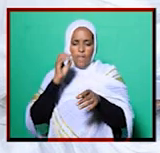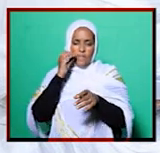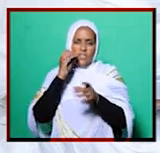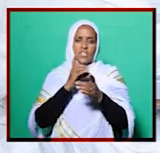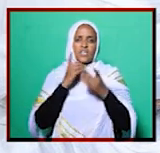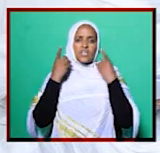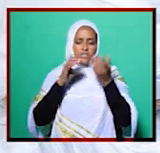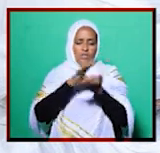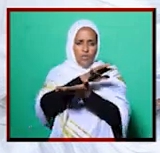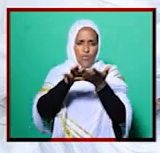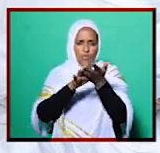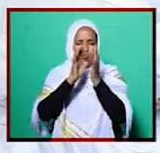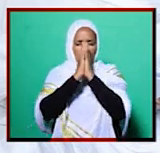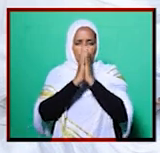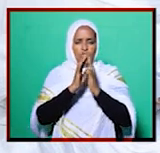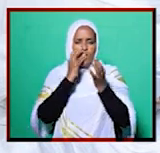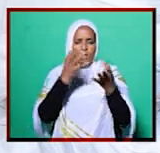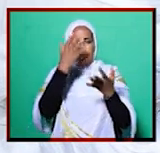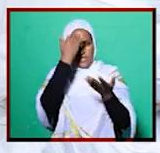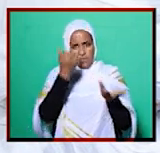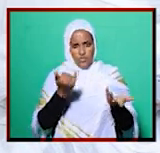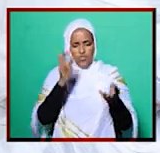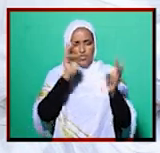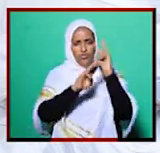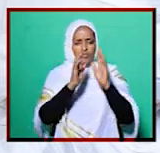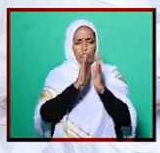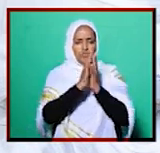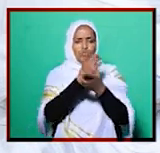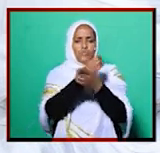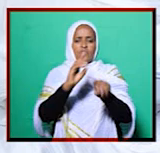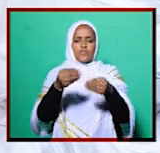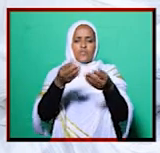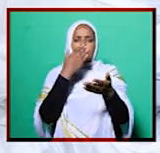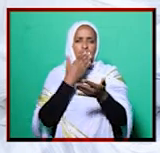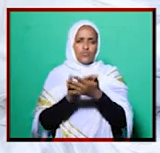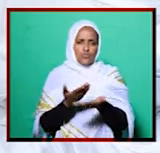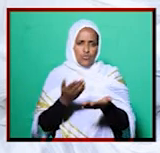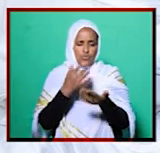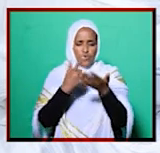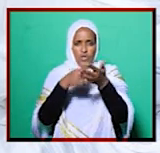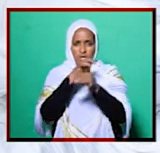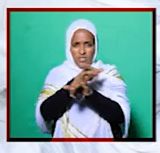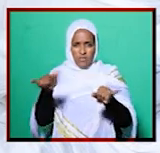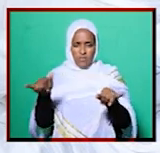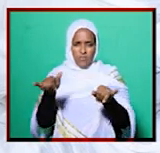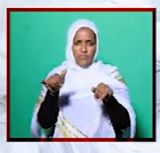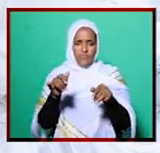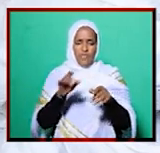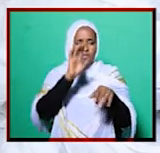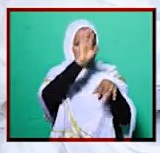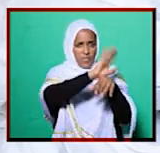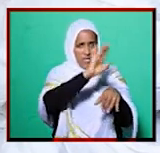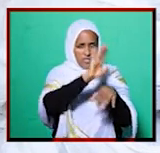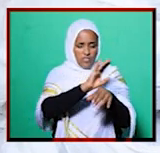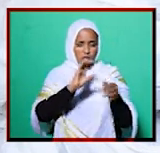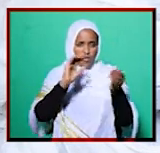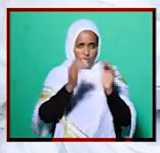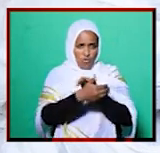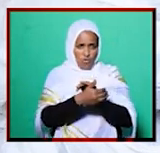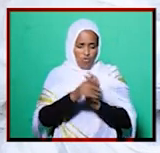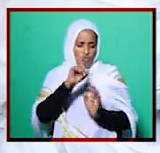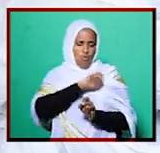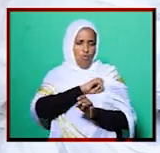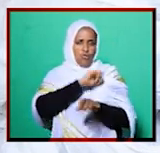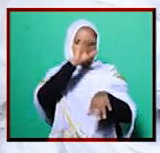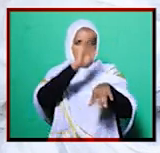ፍርድ ቤትም መንፈሳዊ ፍርድ ቤትም አለ፣ ሁሉም ነገር አለ። ግን የእኛን አናየውም፣ ስንጠቀምበት አይታይም፣ ስንጎዳዳበት ብቻ ነው የምታየው። ስለዚህ ቤተ